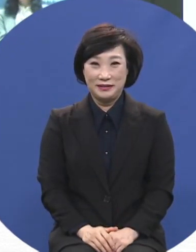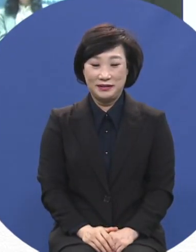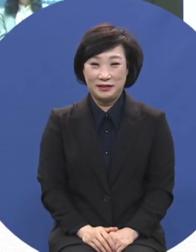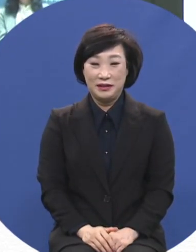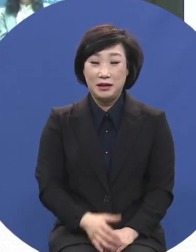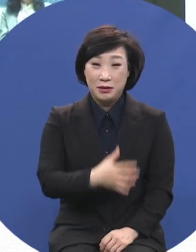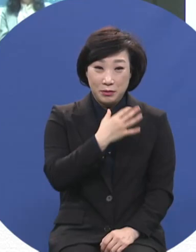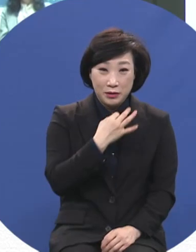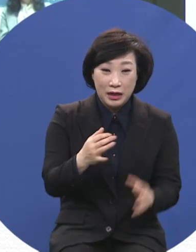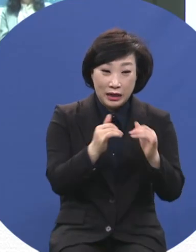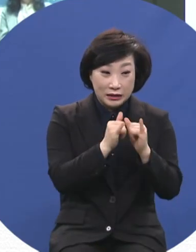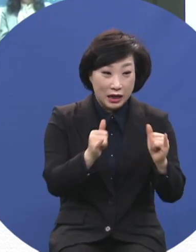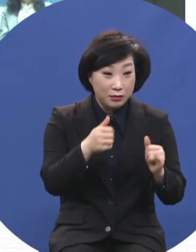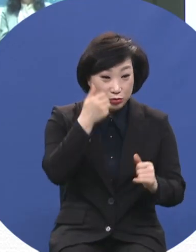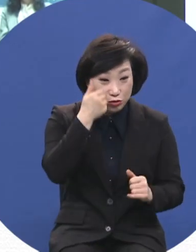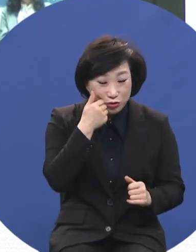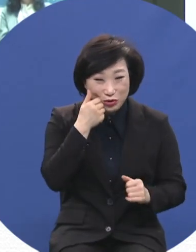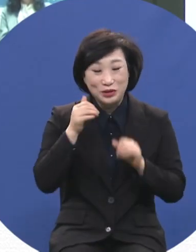불행한 자가